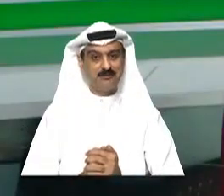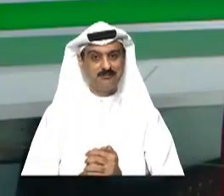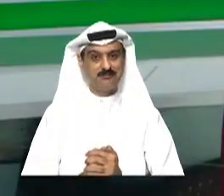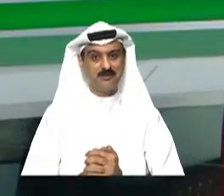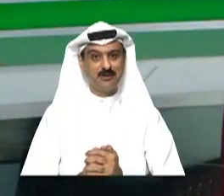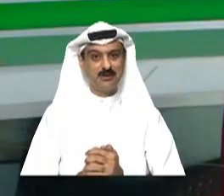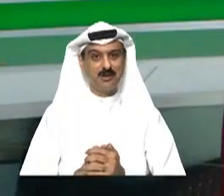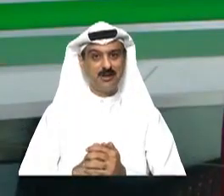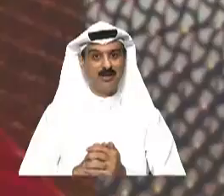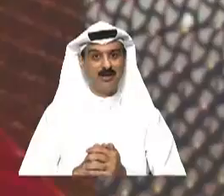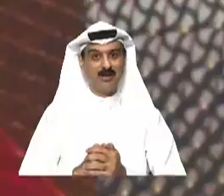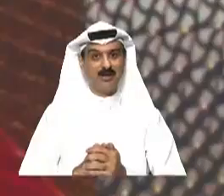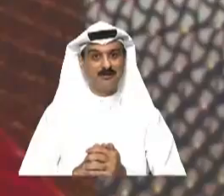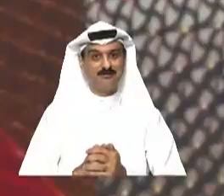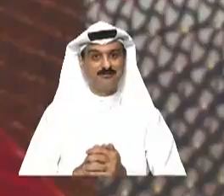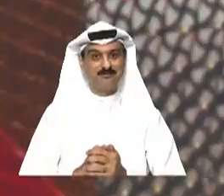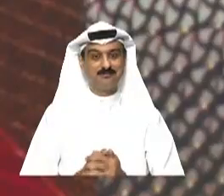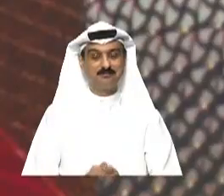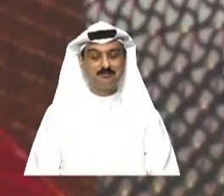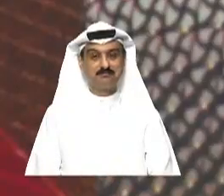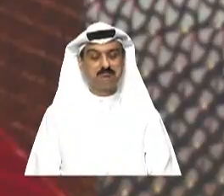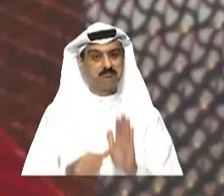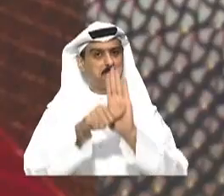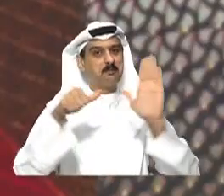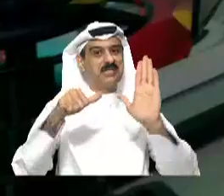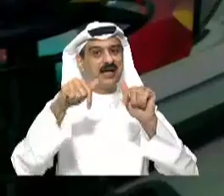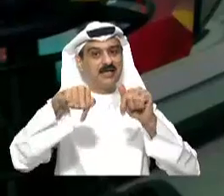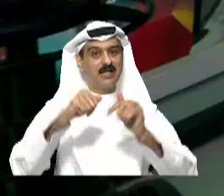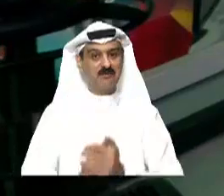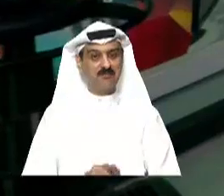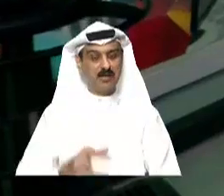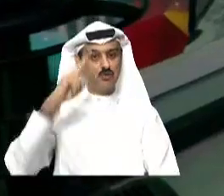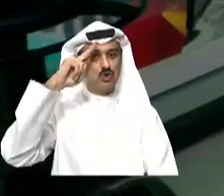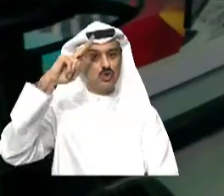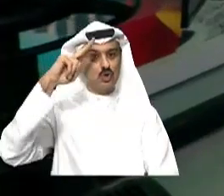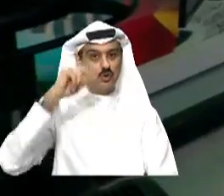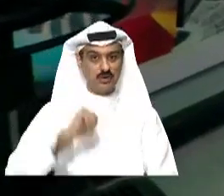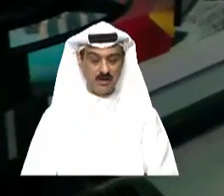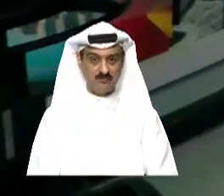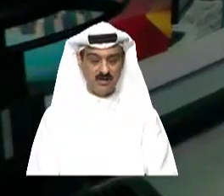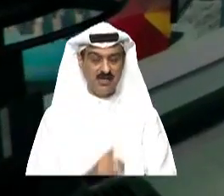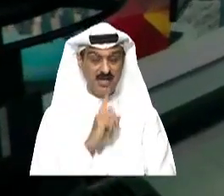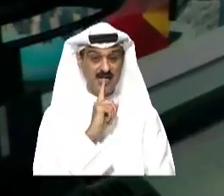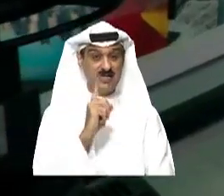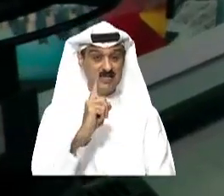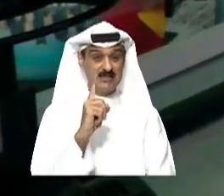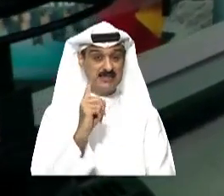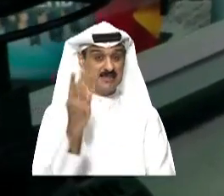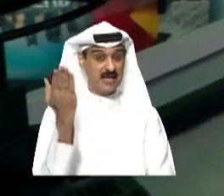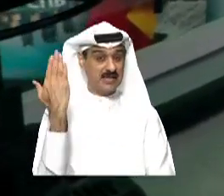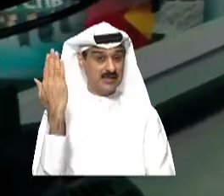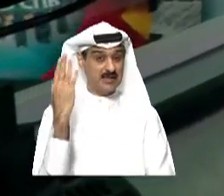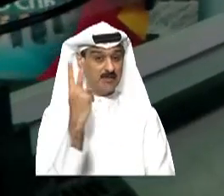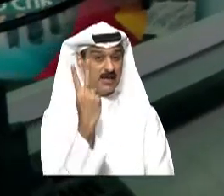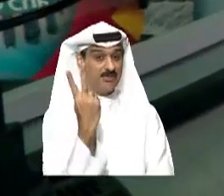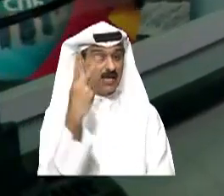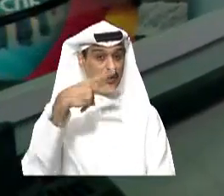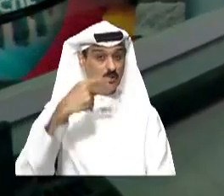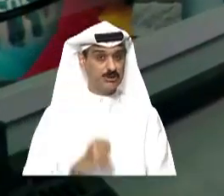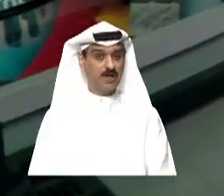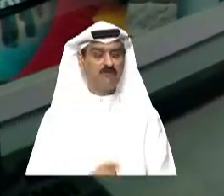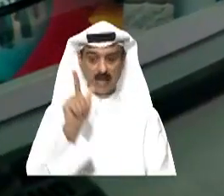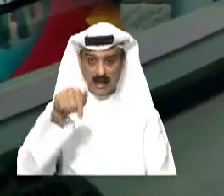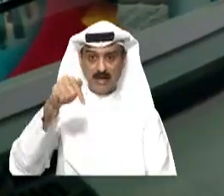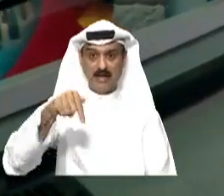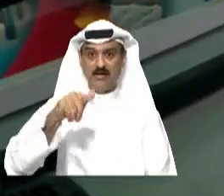على ميسي ورفاقه. بداية الأخضر السعودي في 2022 أفضل من بداية الأخضر السعودي في